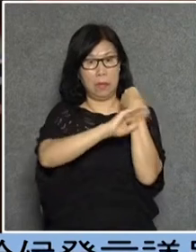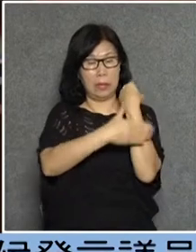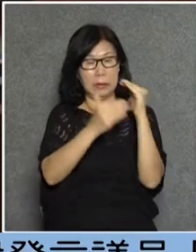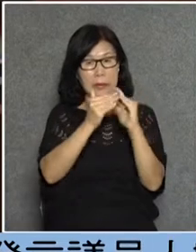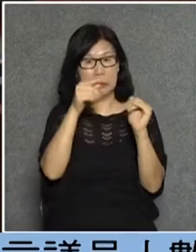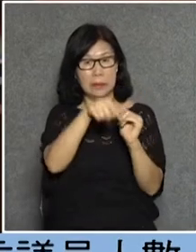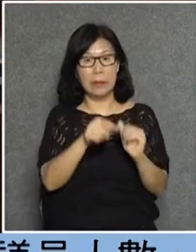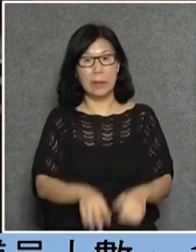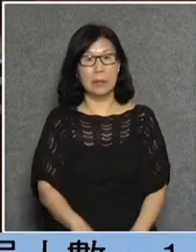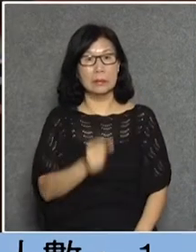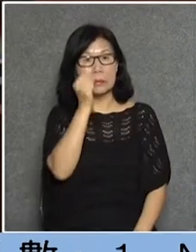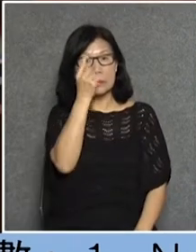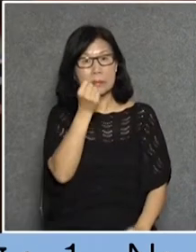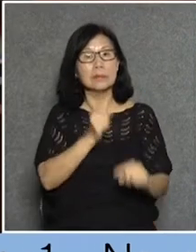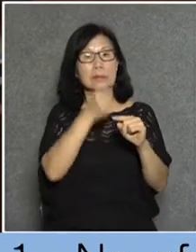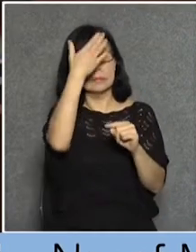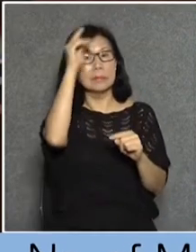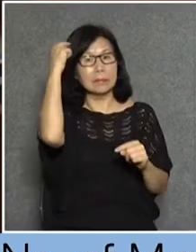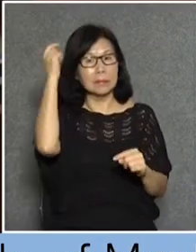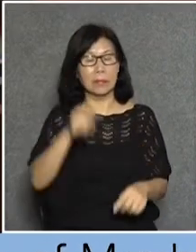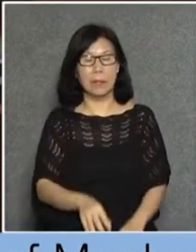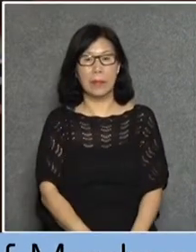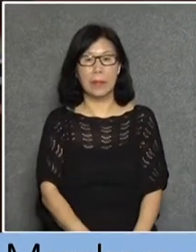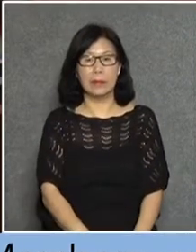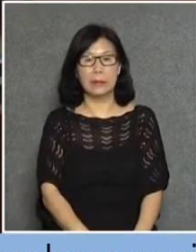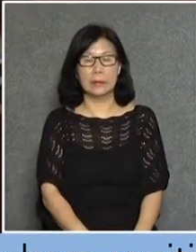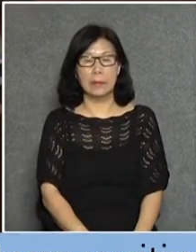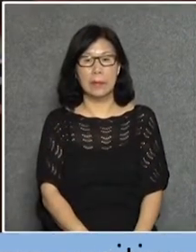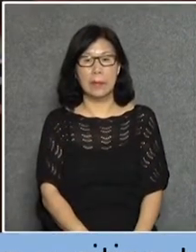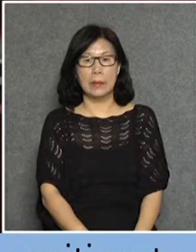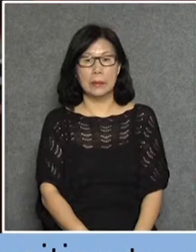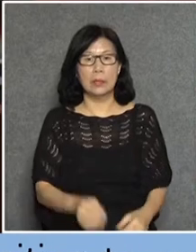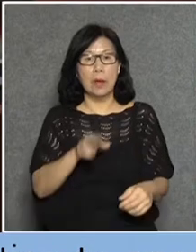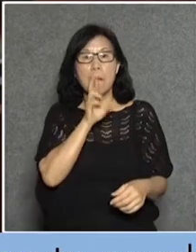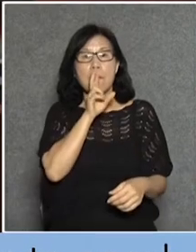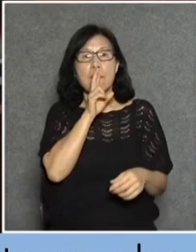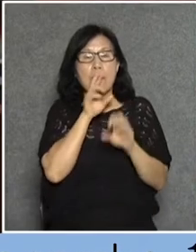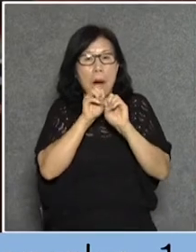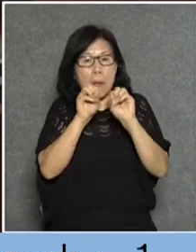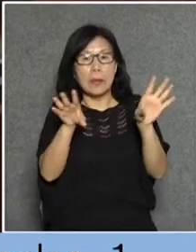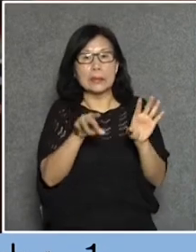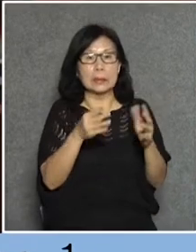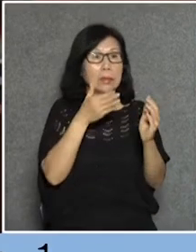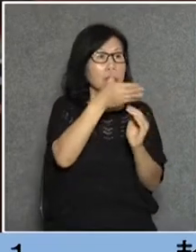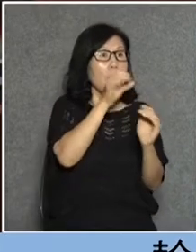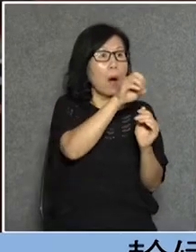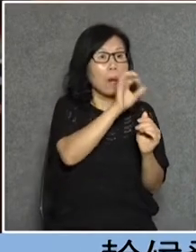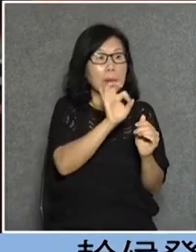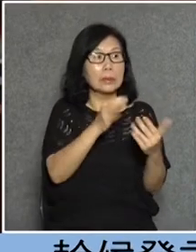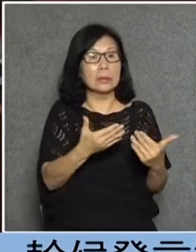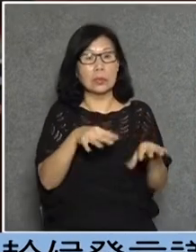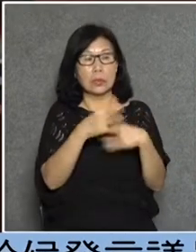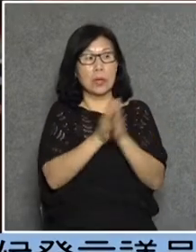原来系咁嘅，为咗呢一个唔好外泄，话俾你唔话俾你听都得嘅。跟住你又可以唔